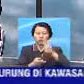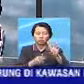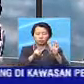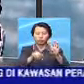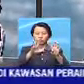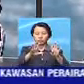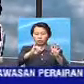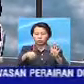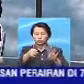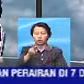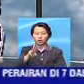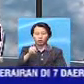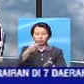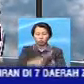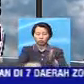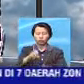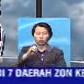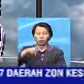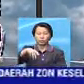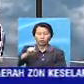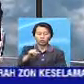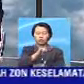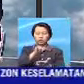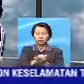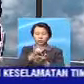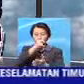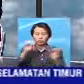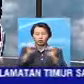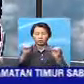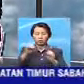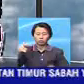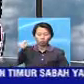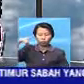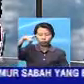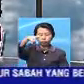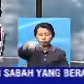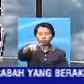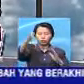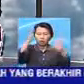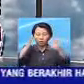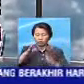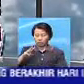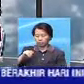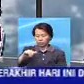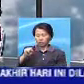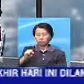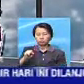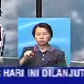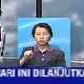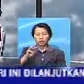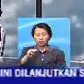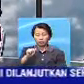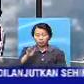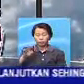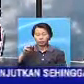4.5 juta ringgit kos operasi. Langkah itu berikutan tiada lagi penerbangan terus oleh Malaysia Airlines Berhad MAB